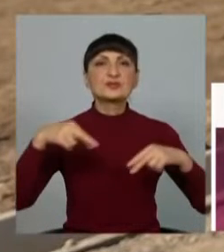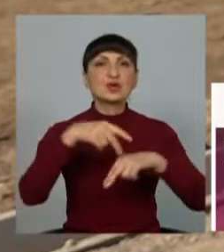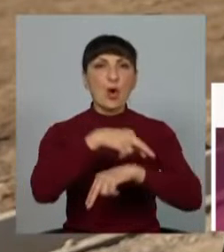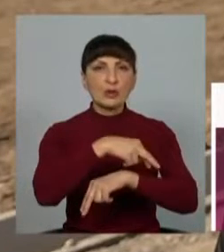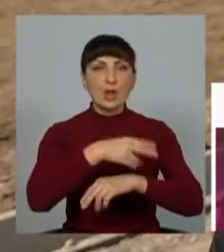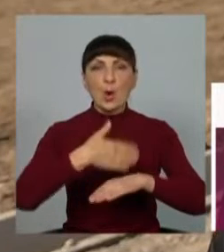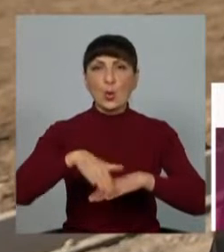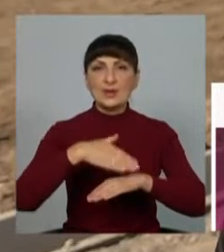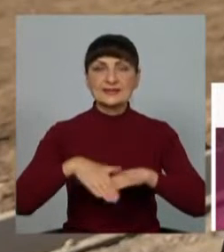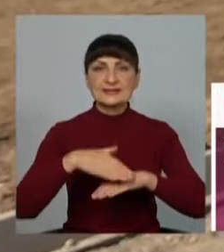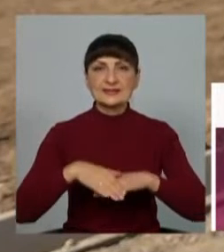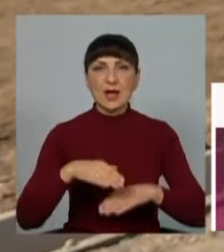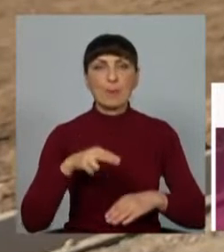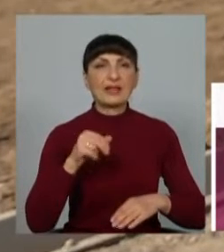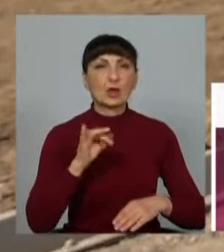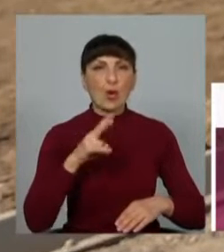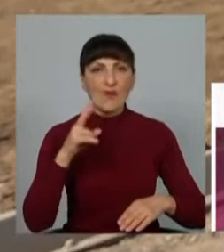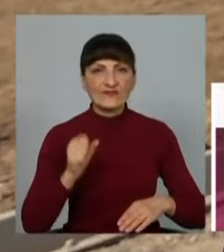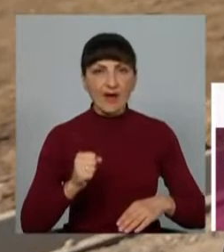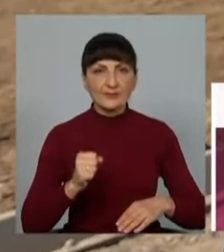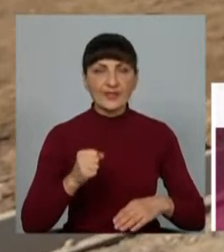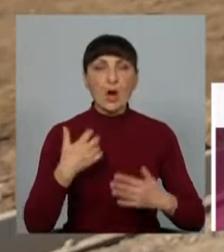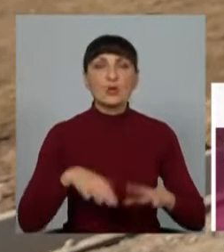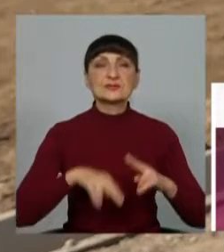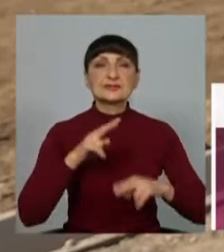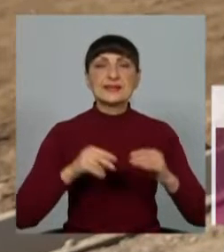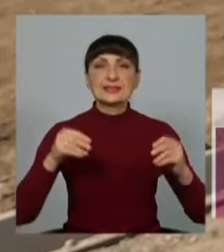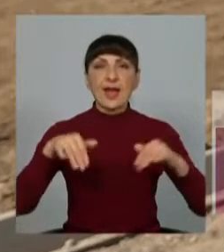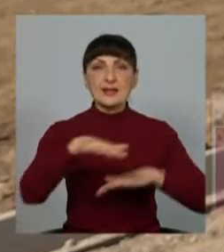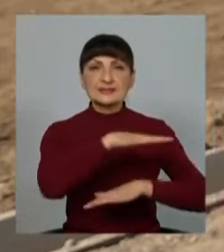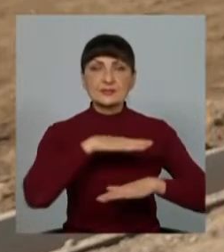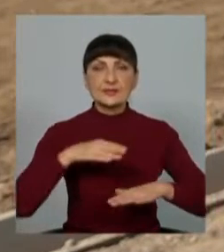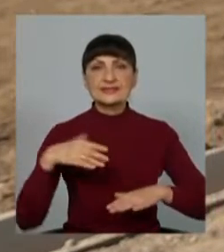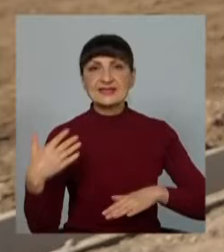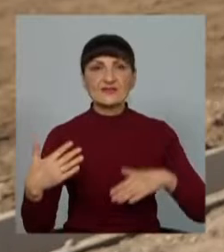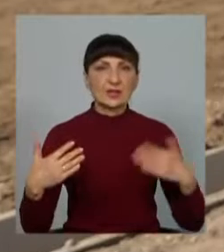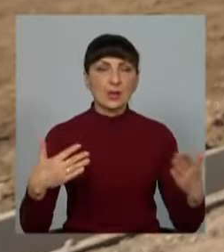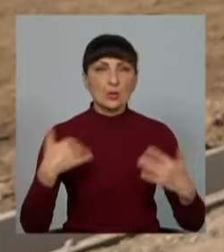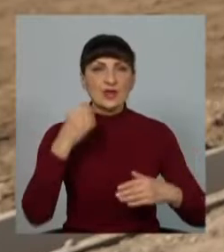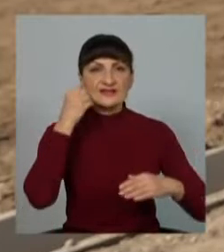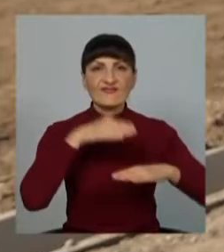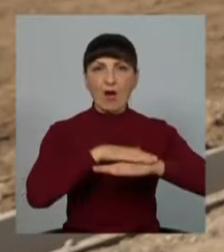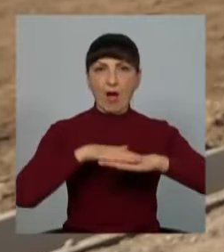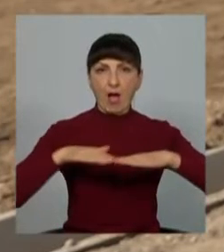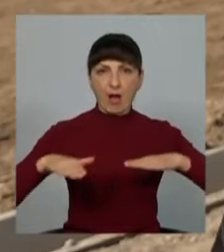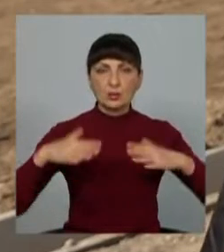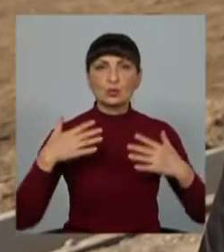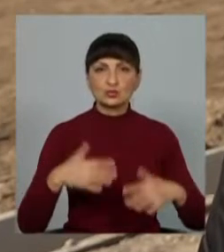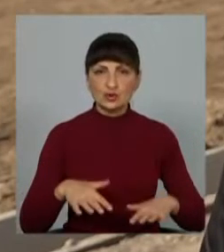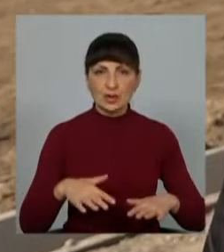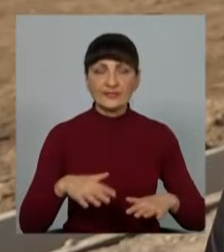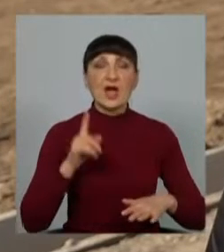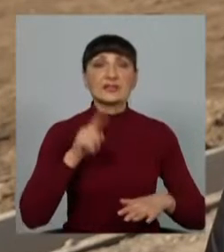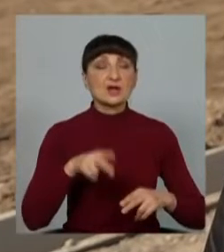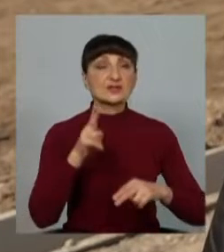проездов по улицам Куренбель и Петрова, устройству насыпи с северной и с южной стороны с укладкой асфальтобетонного покрытия.